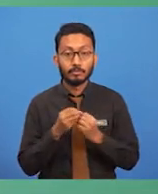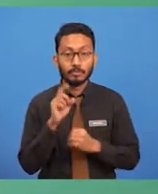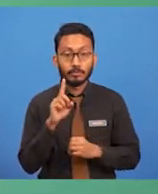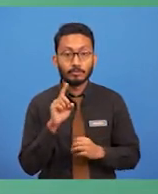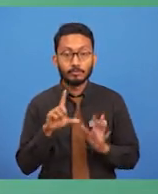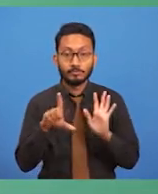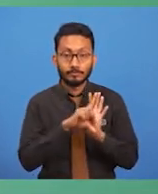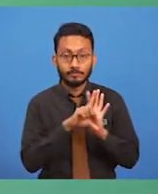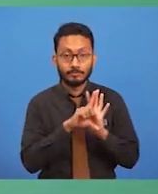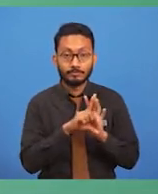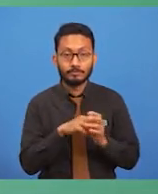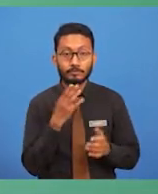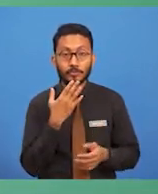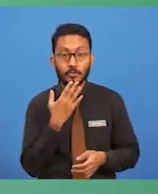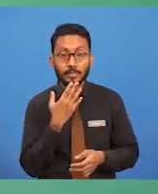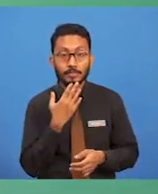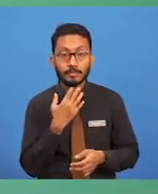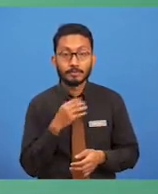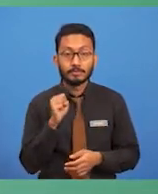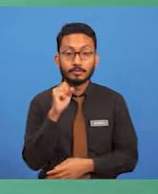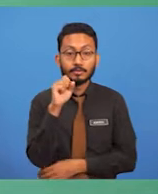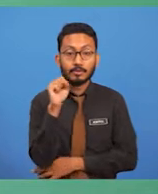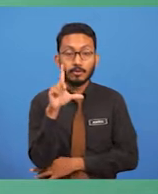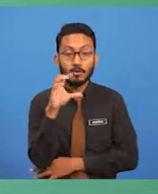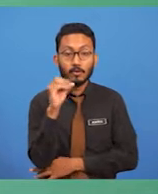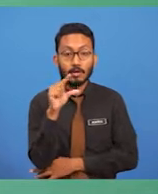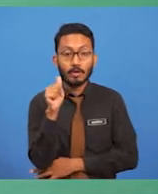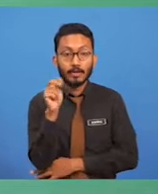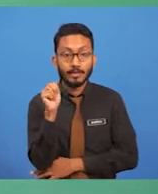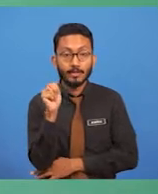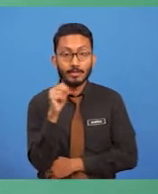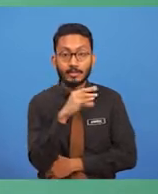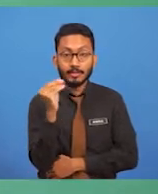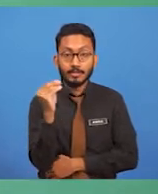warna, slogan dan juga set font.